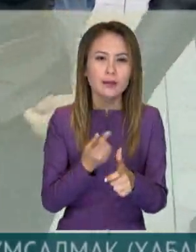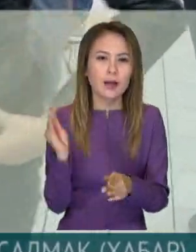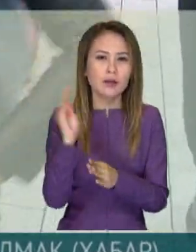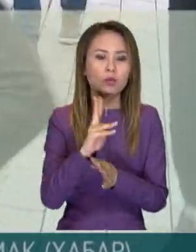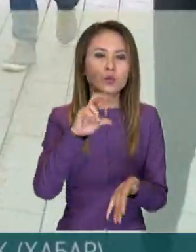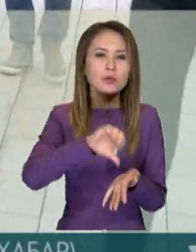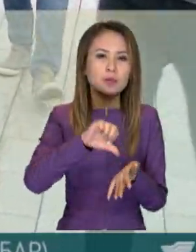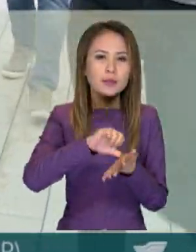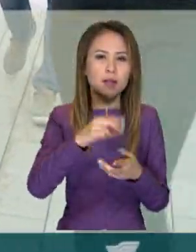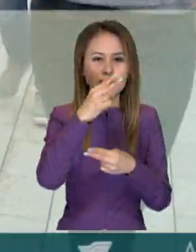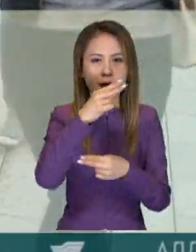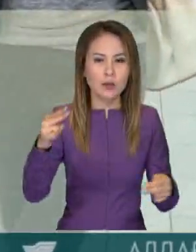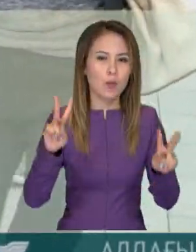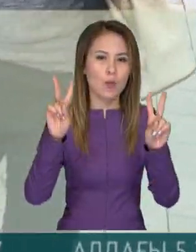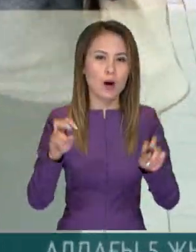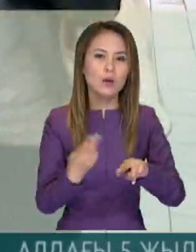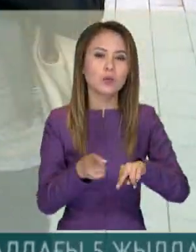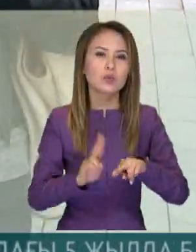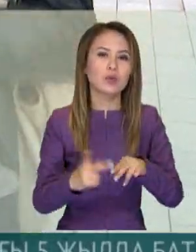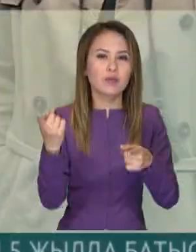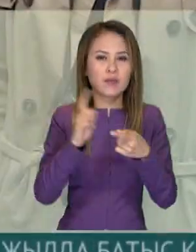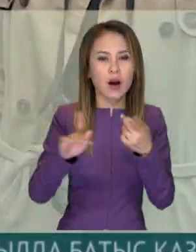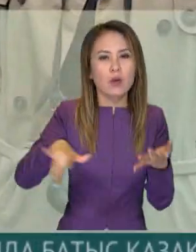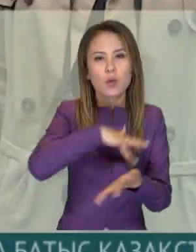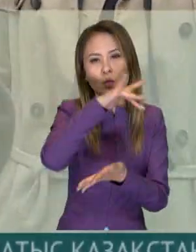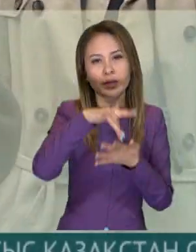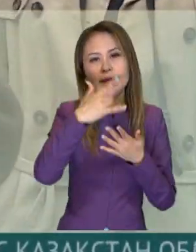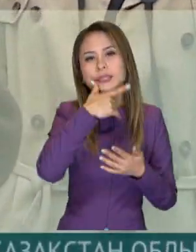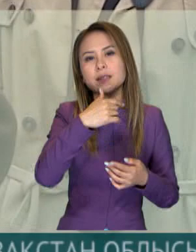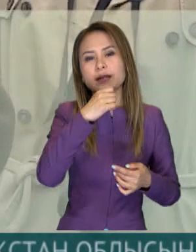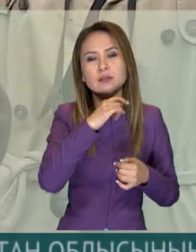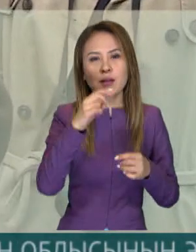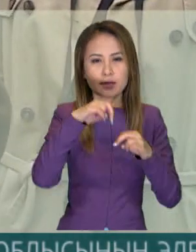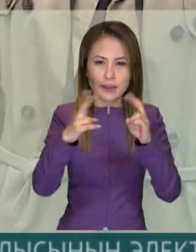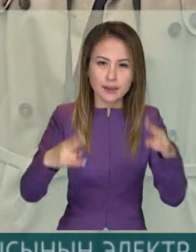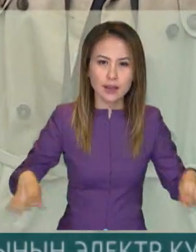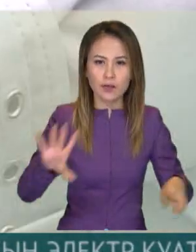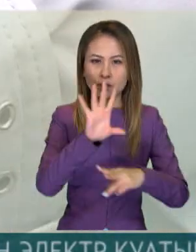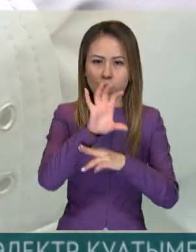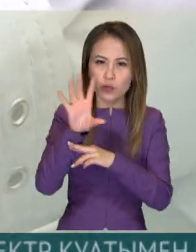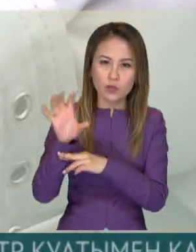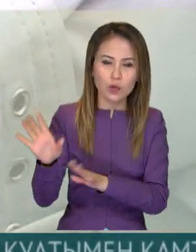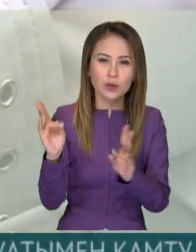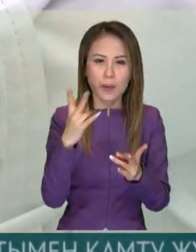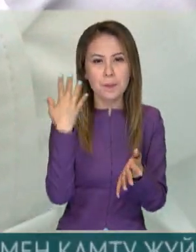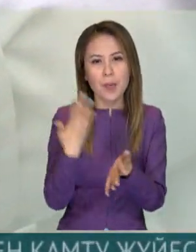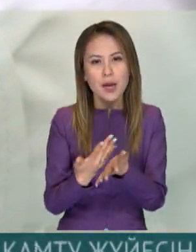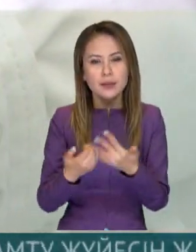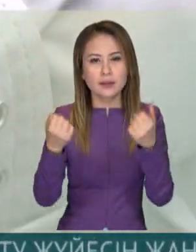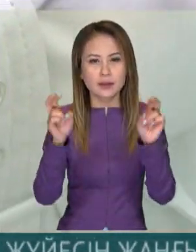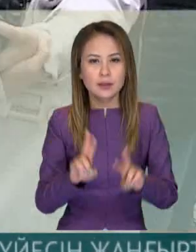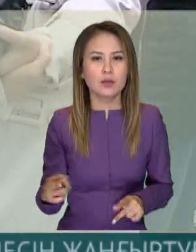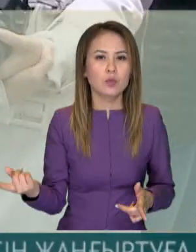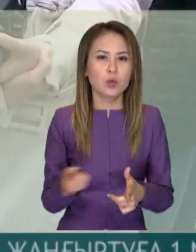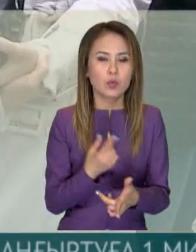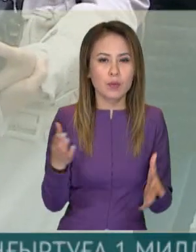қатысушылар алдын ала берілген тақырып бойынша бас қаланың көрнекті орындары мен сәулеттік нысандарын өз туындылары арқылы көрсету керек. Суреттерді